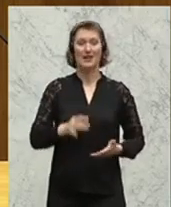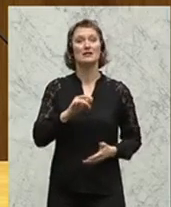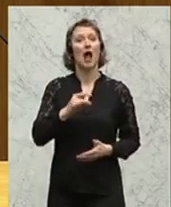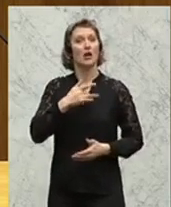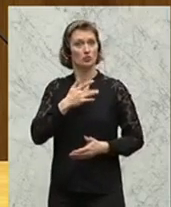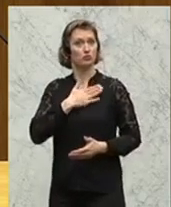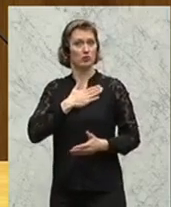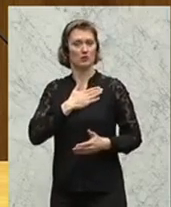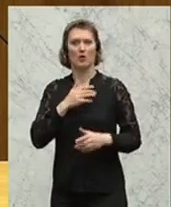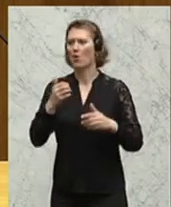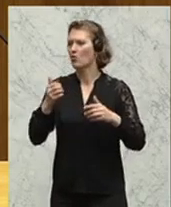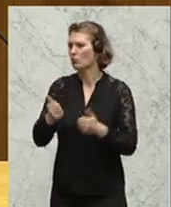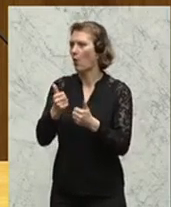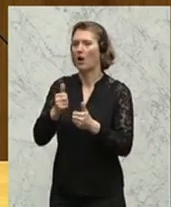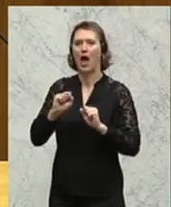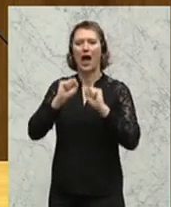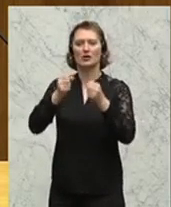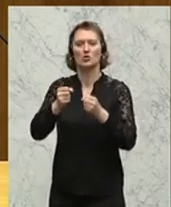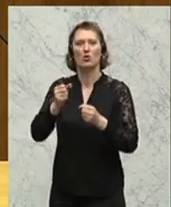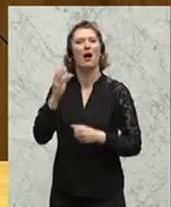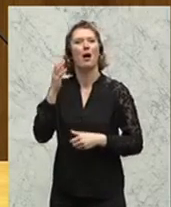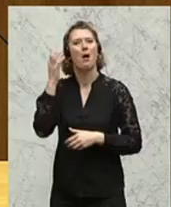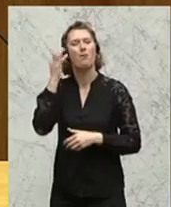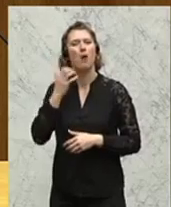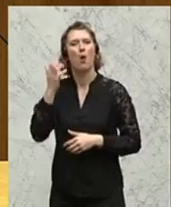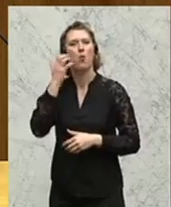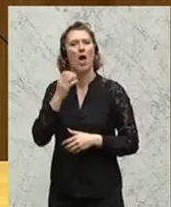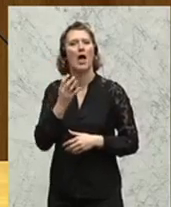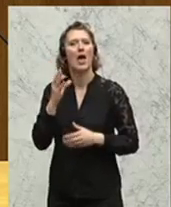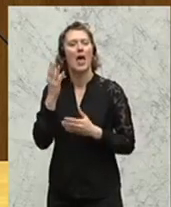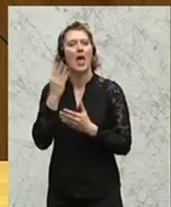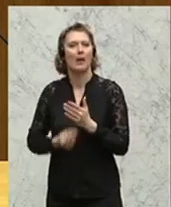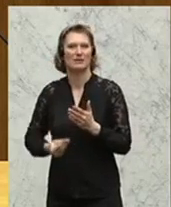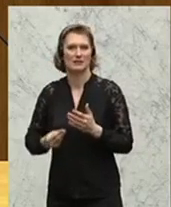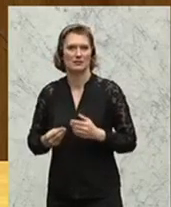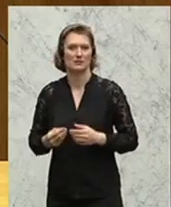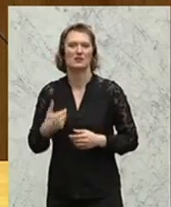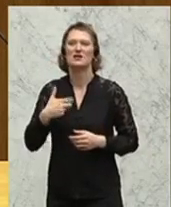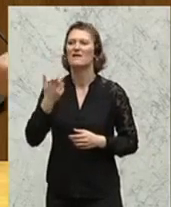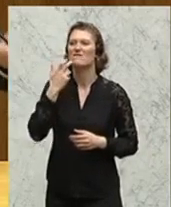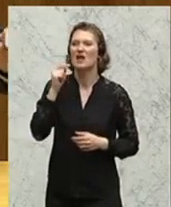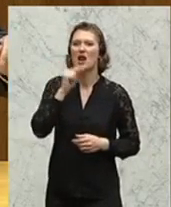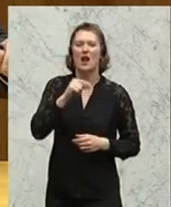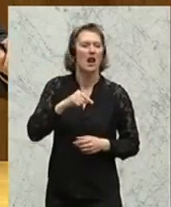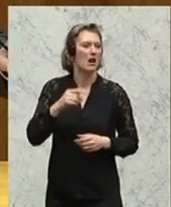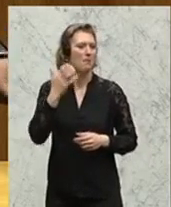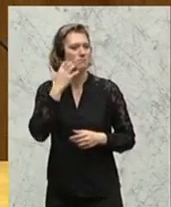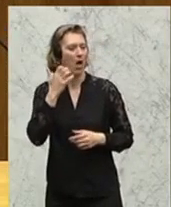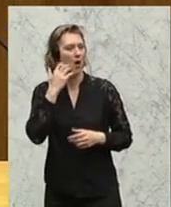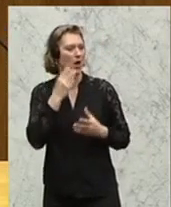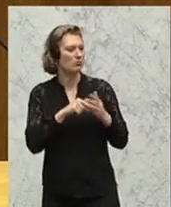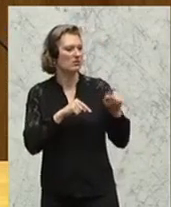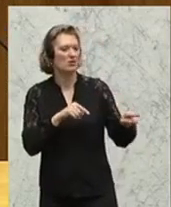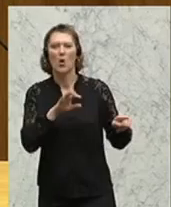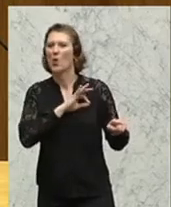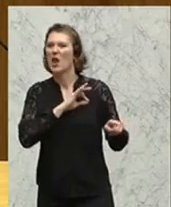hernehmen. Wir haben eine tolle Aktion mit dem Bauernherbst. Es wird vom Land gefördert. Wir wollen nicht unbedingt, dass wir nur von Förderung leben. Da bin ich mit dem